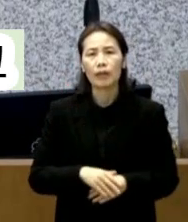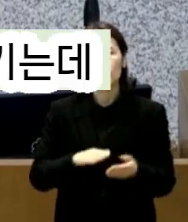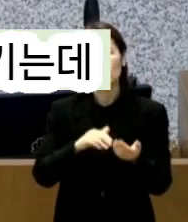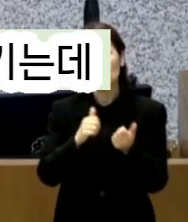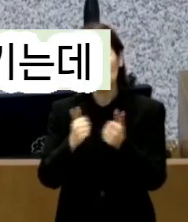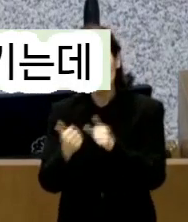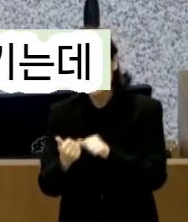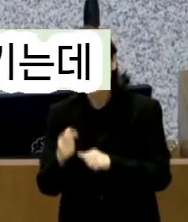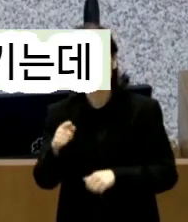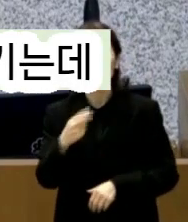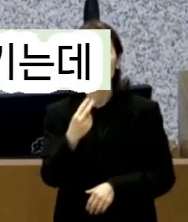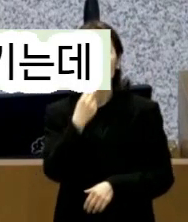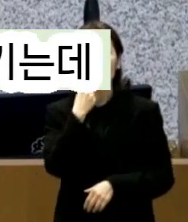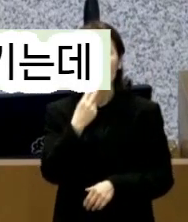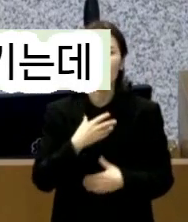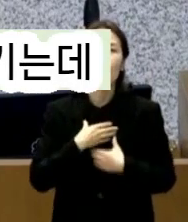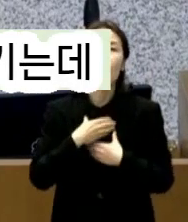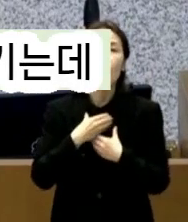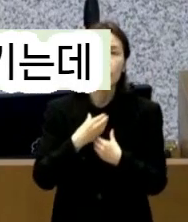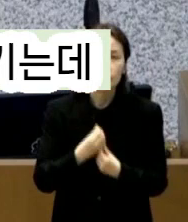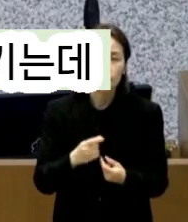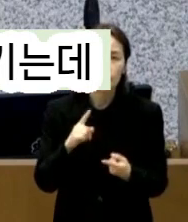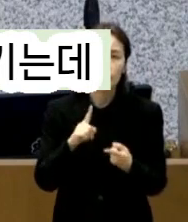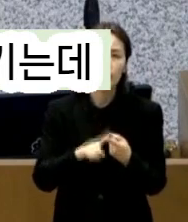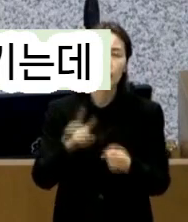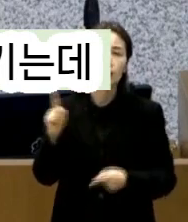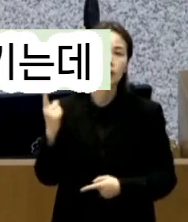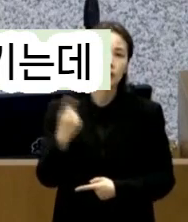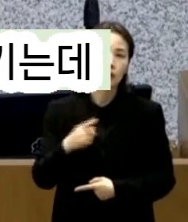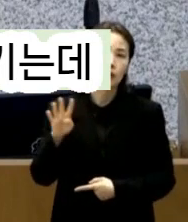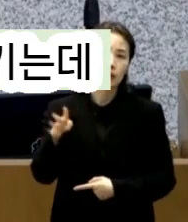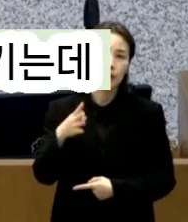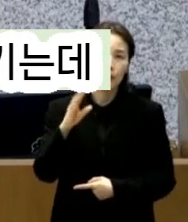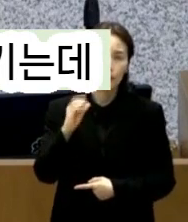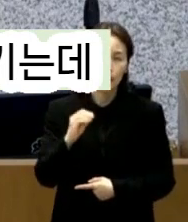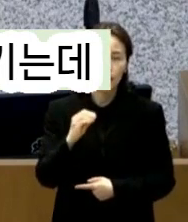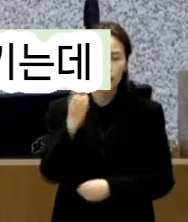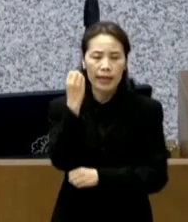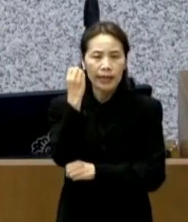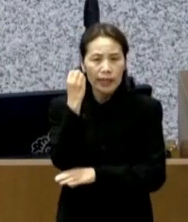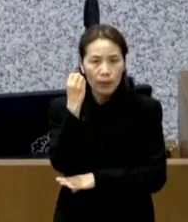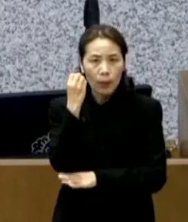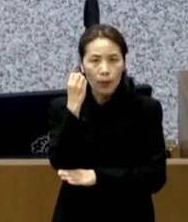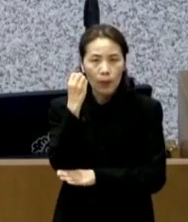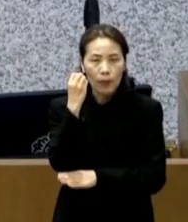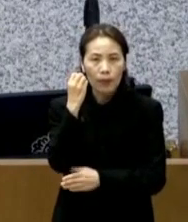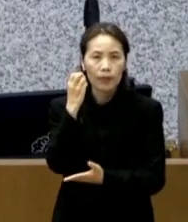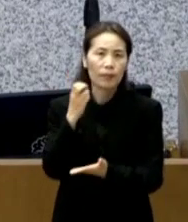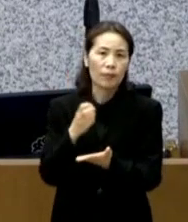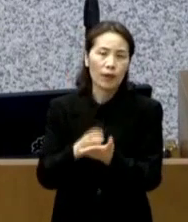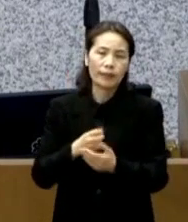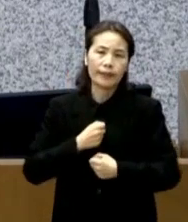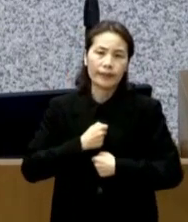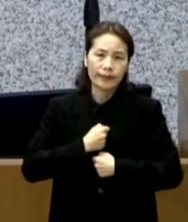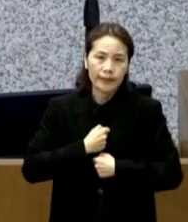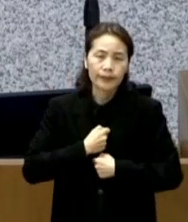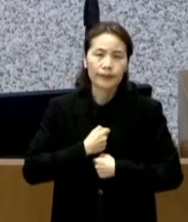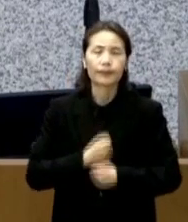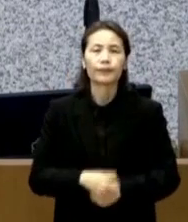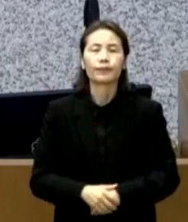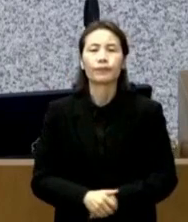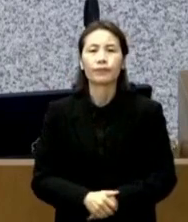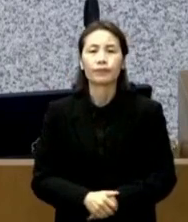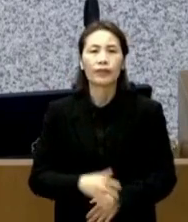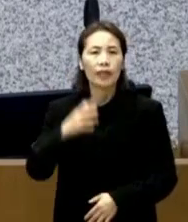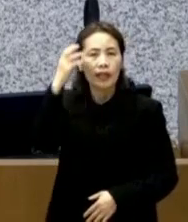품고 생명과 안전이라는 1,400만 도민의 기본권을 지키는데 노력을 다하겠습니다.